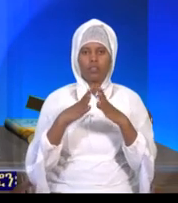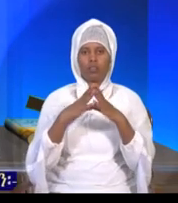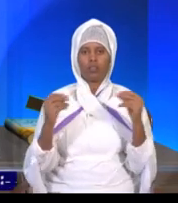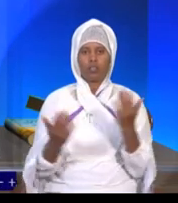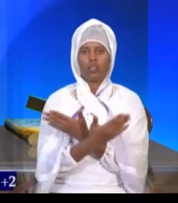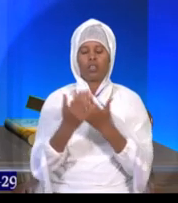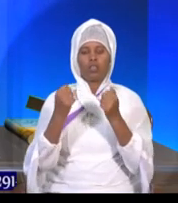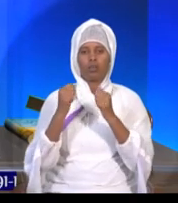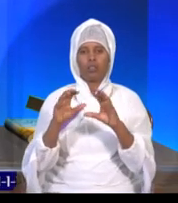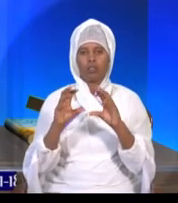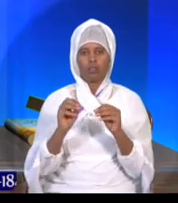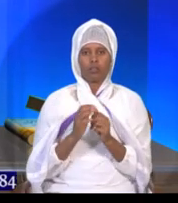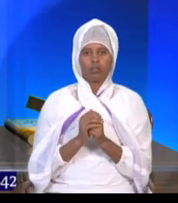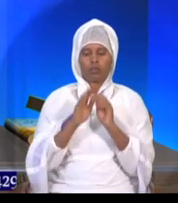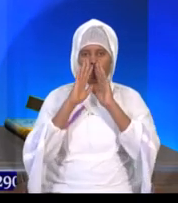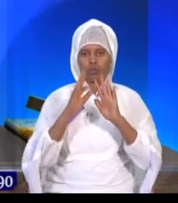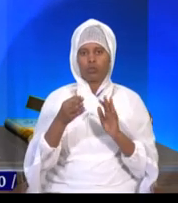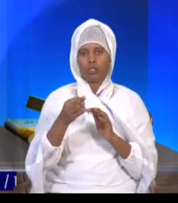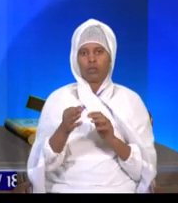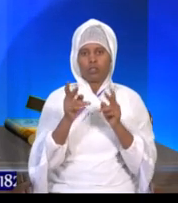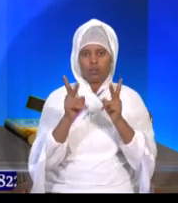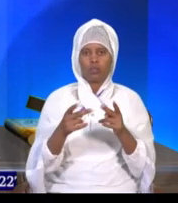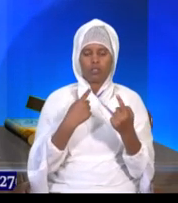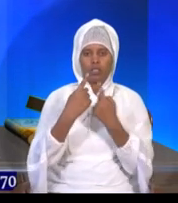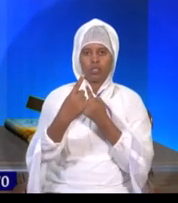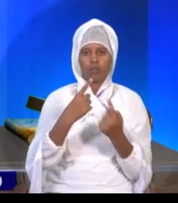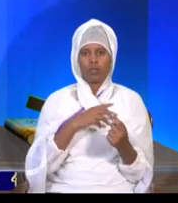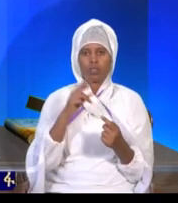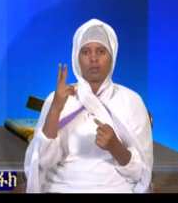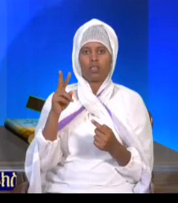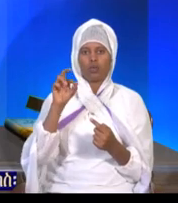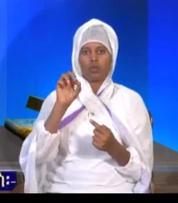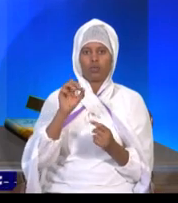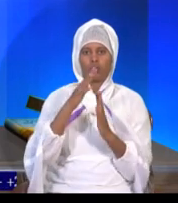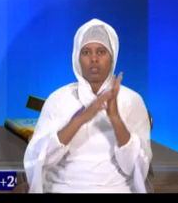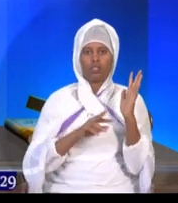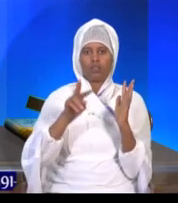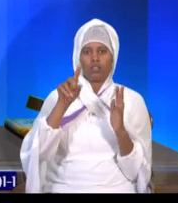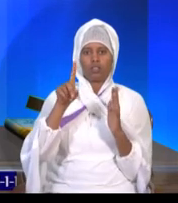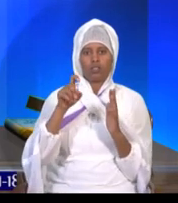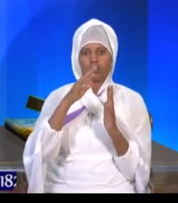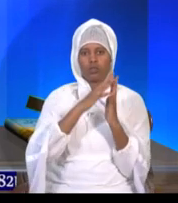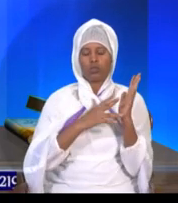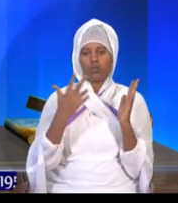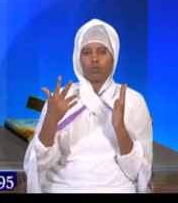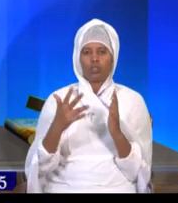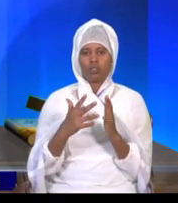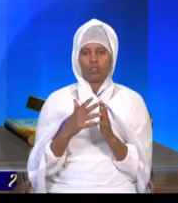መሊስና ክንጠፍኣሉ ኣይግባአናን ሃዋርያ ቅዱስ ጳውሎስ ነዚ ክገልፅ እንከሎ ካልኣይ ቆሮንቶስ ምዕራፍ 10 ፍቕዲ